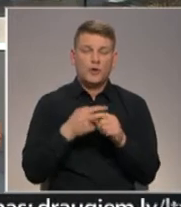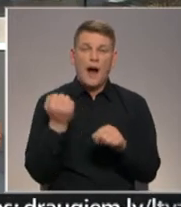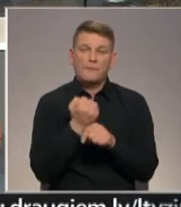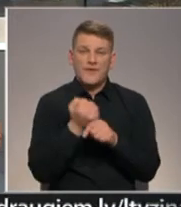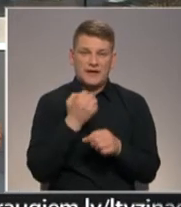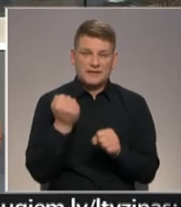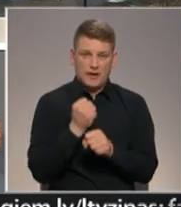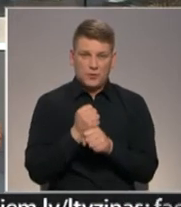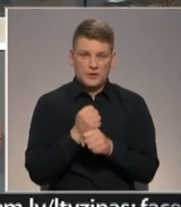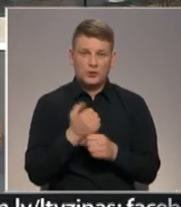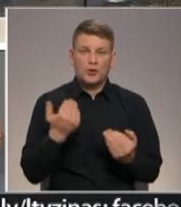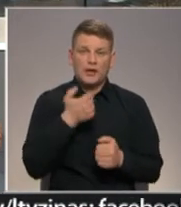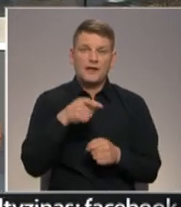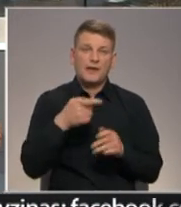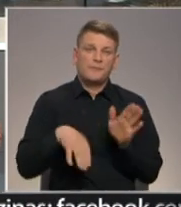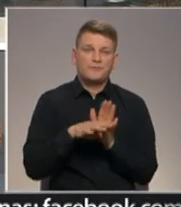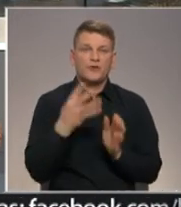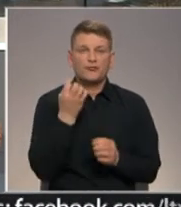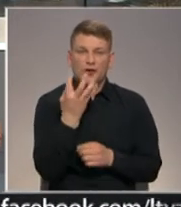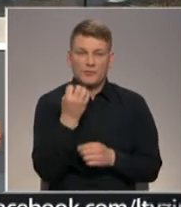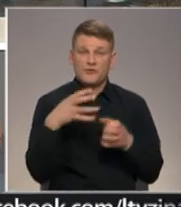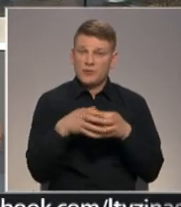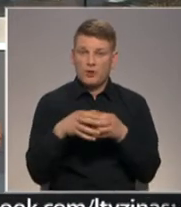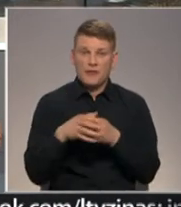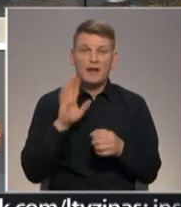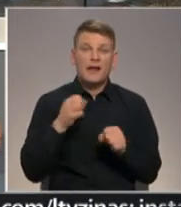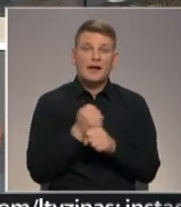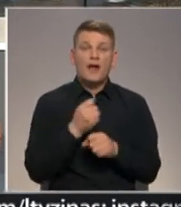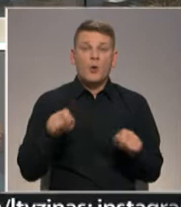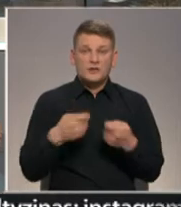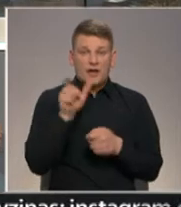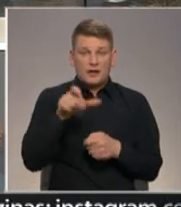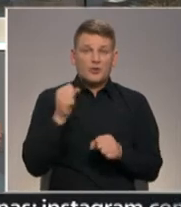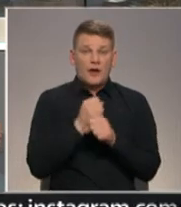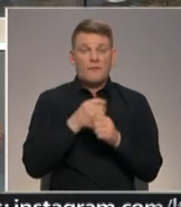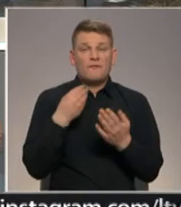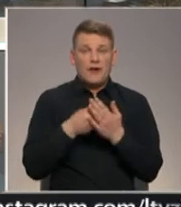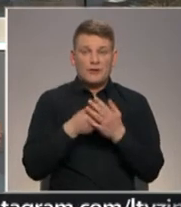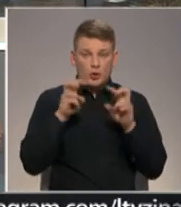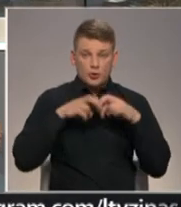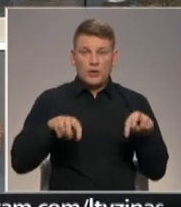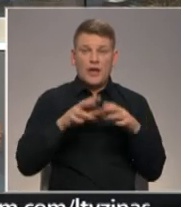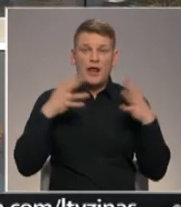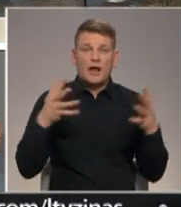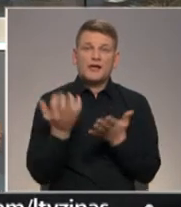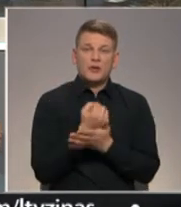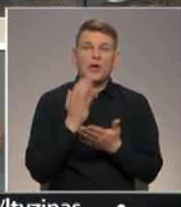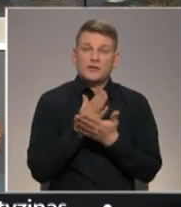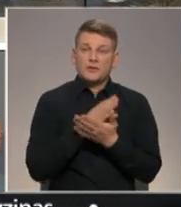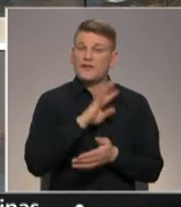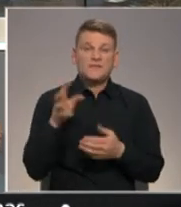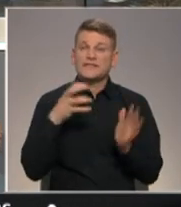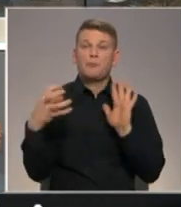apdaras darbos. Šogad tajā piedalās 14 komandas. Lai gan audzēkņu darbu vērtē žūrija, lielākais iegūms esot